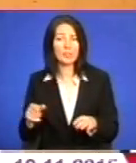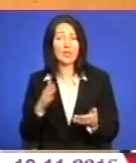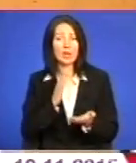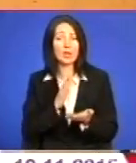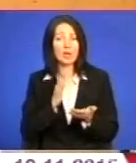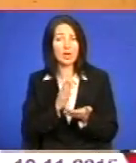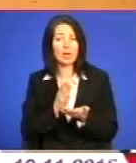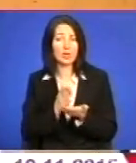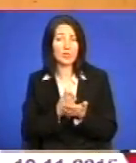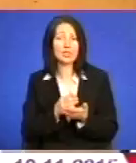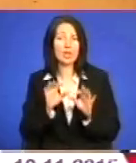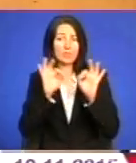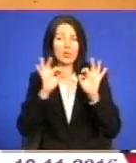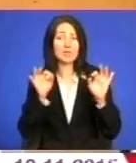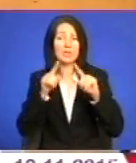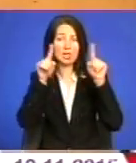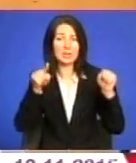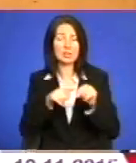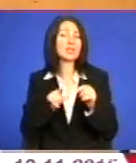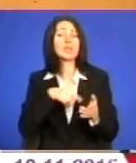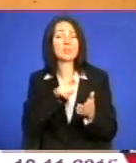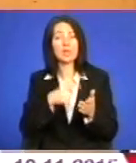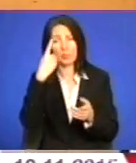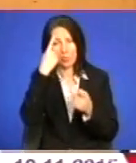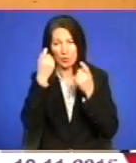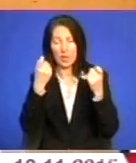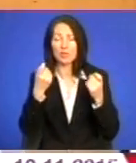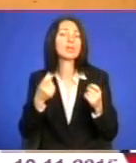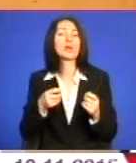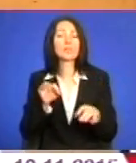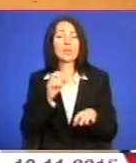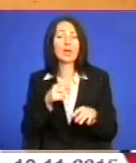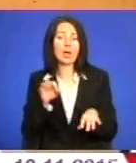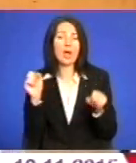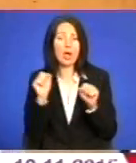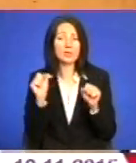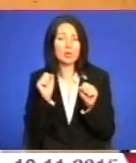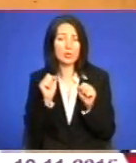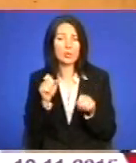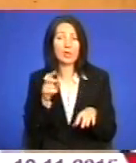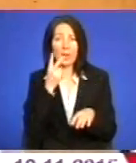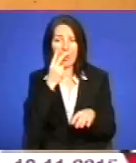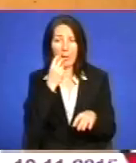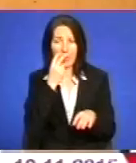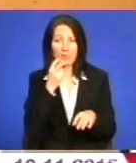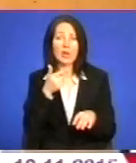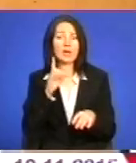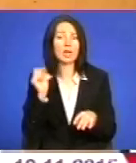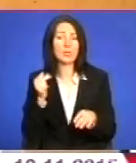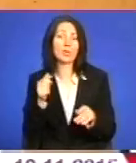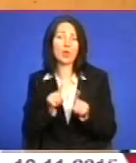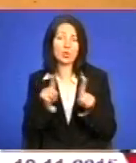розміщені інформаційні листи з питань попередження застуди, ГРВІ та грипу, особливо серед вагітних, породіль та